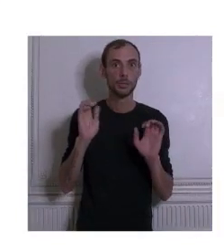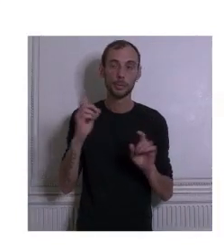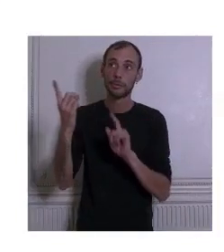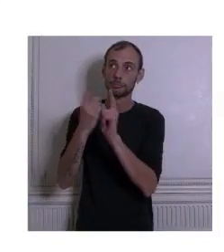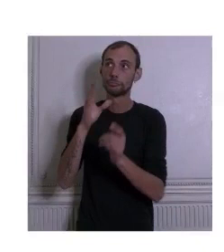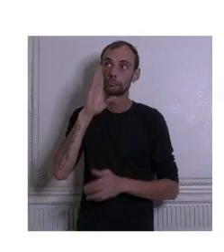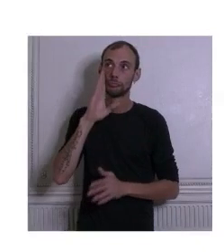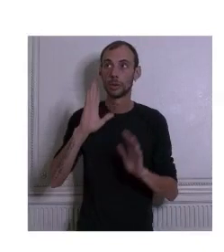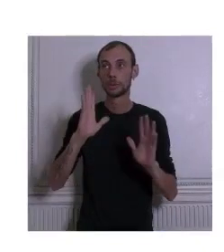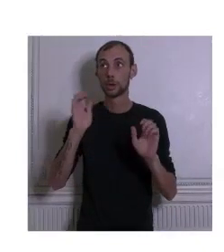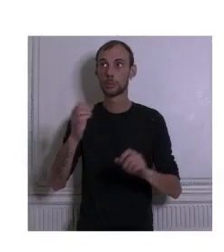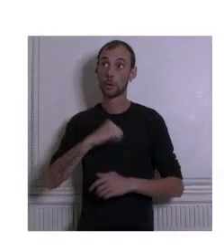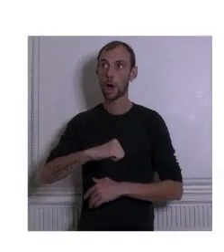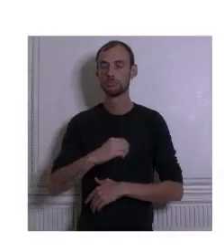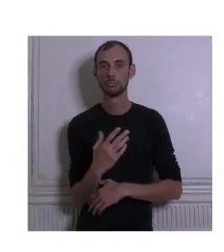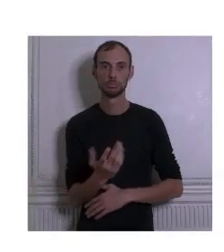qu'on peut débattre sereinement.